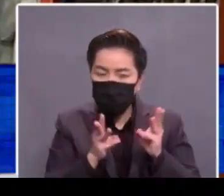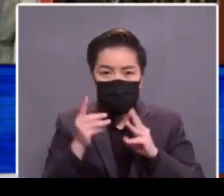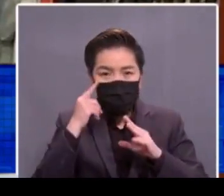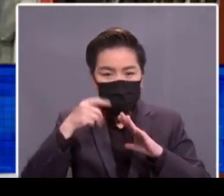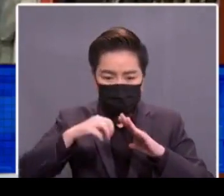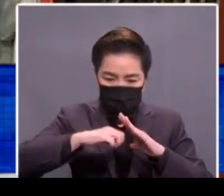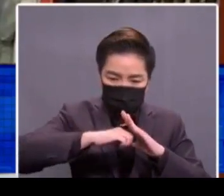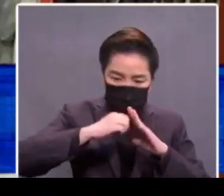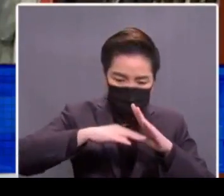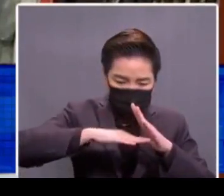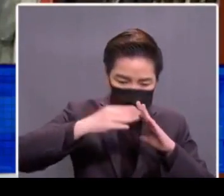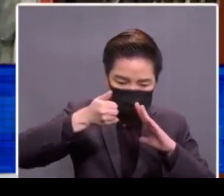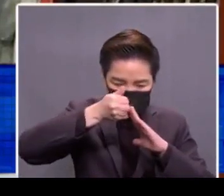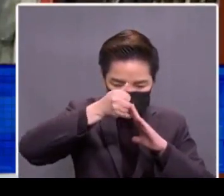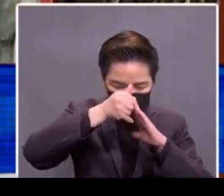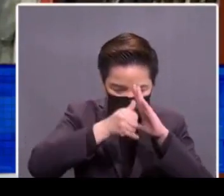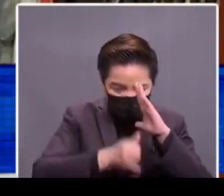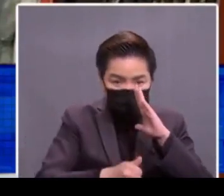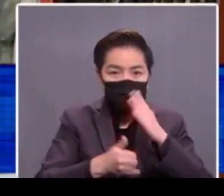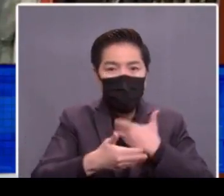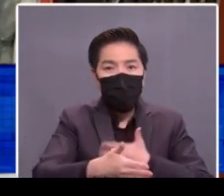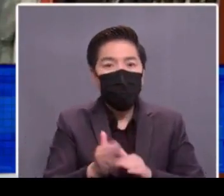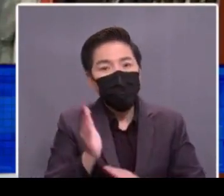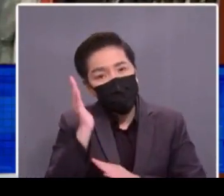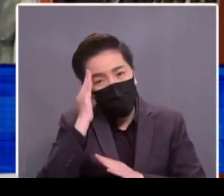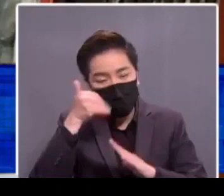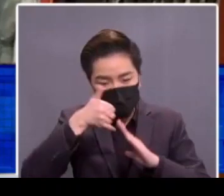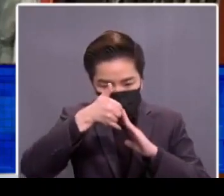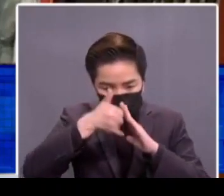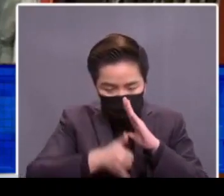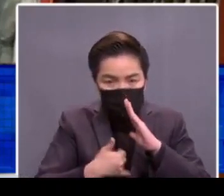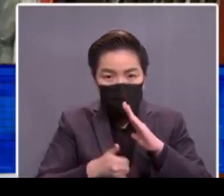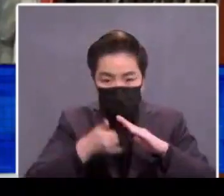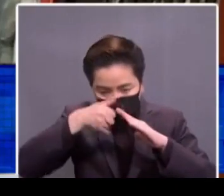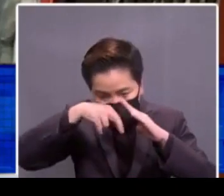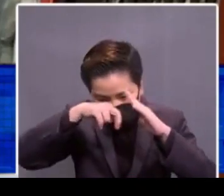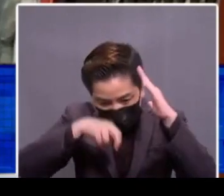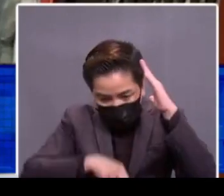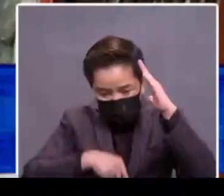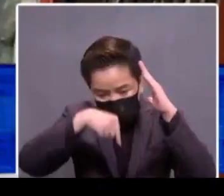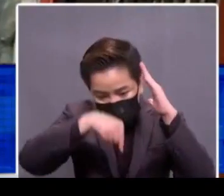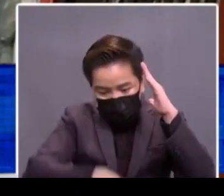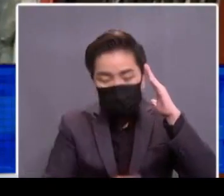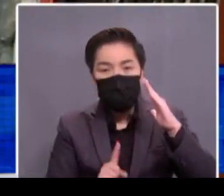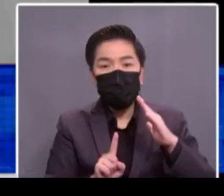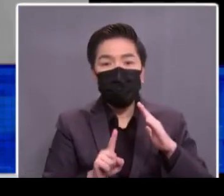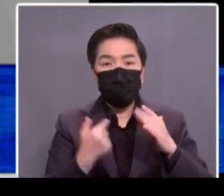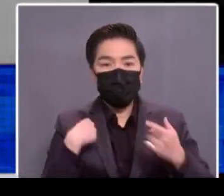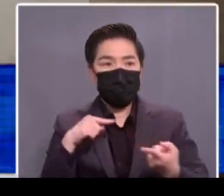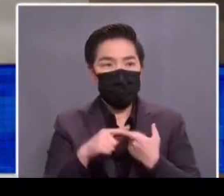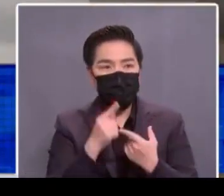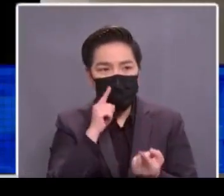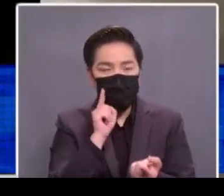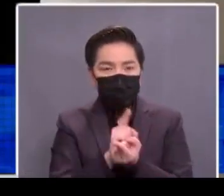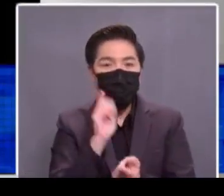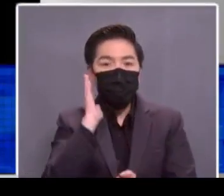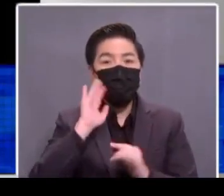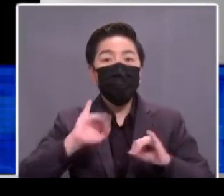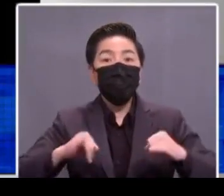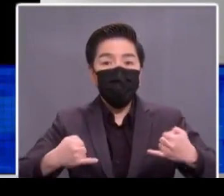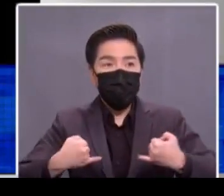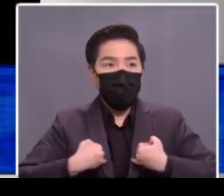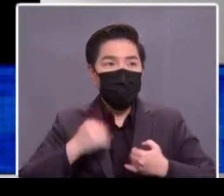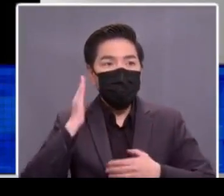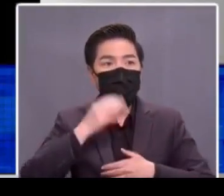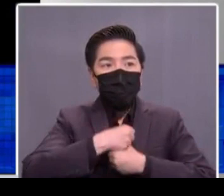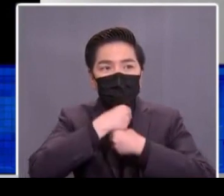การเปิดฝ้าเพดานและโรยตัวลงในห้องนอนแทนจากนั้นก็ได้เดินลงไปชั้น1ของบ้านหลังดังกล่าวค่ะพบกับเจ้าของบ้านเป็น